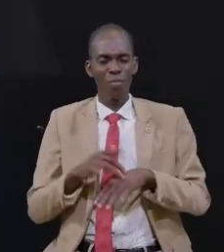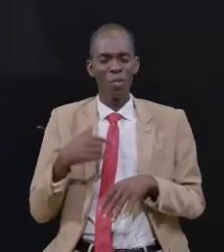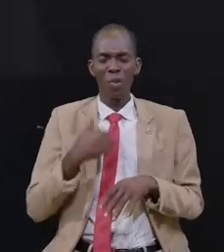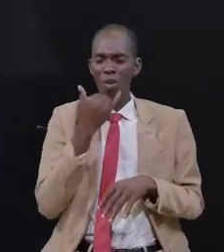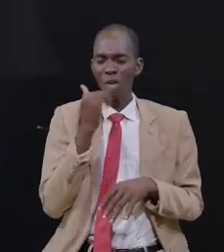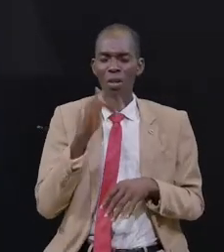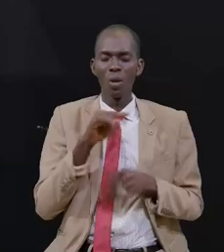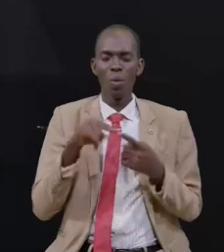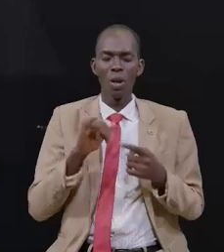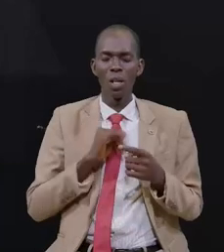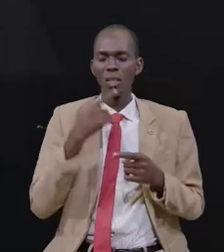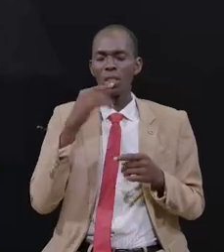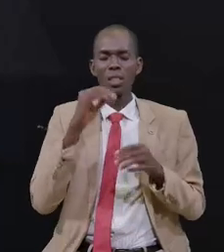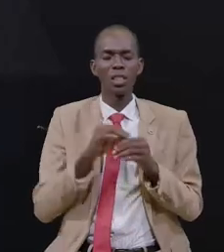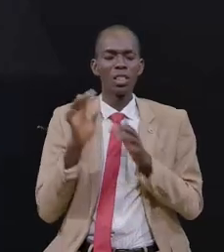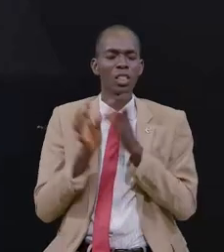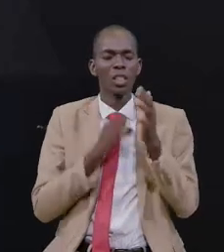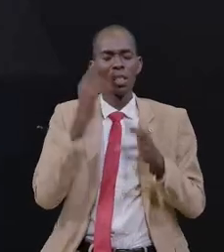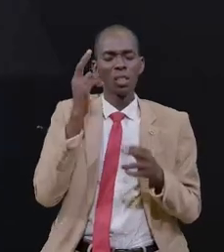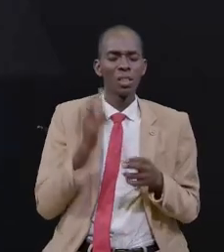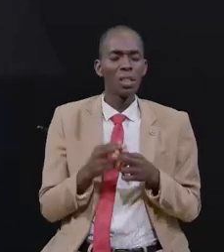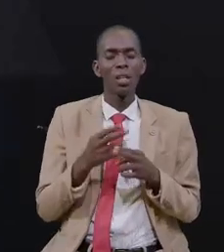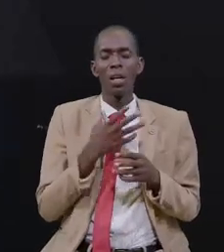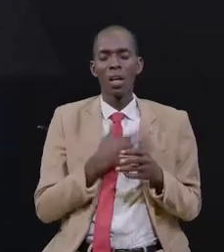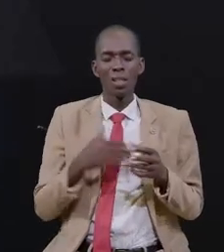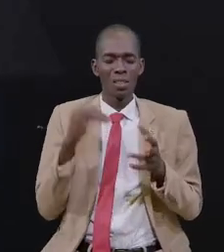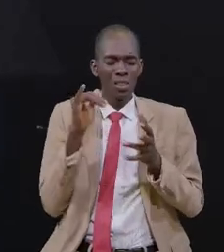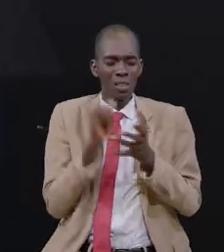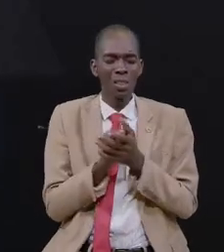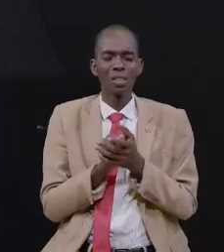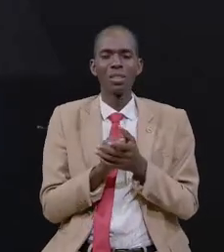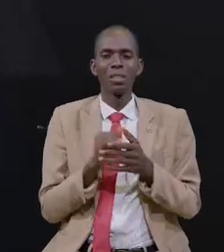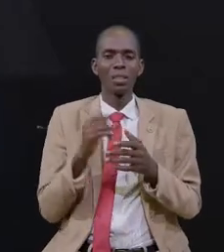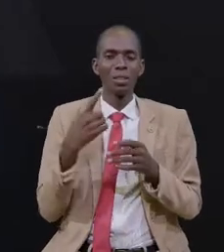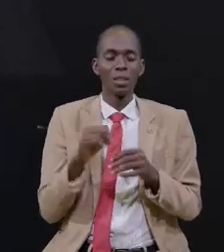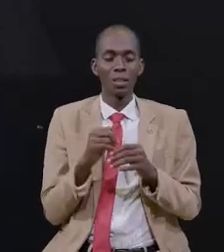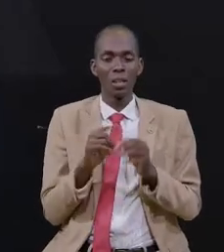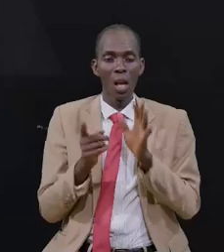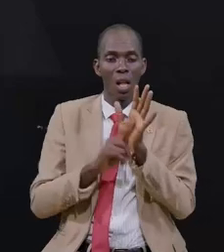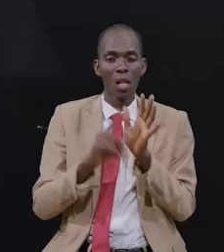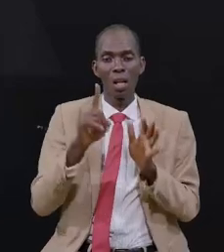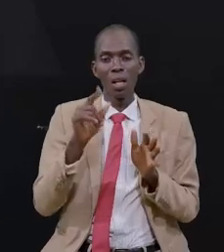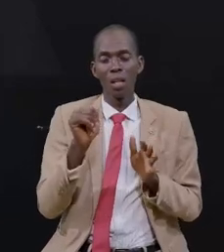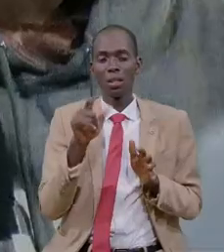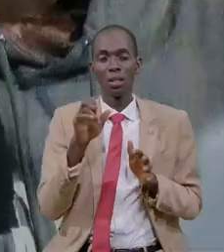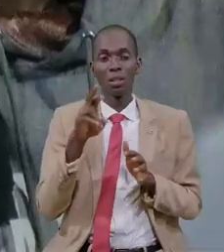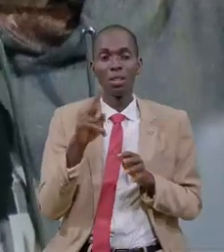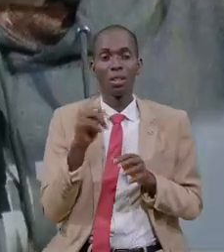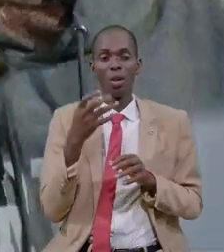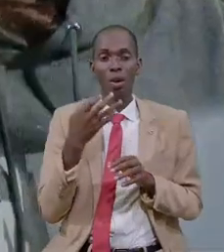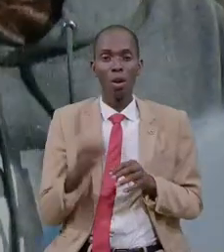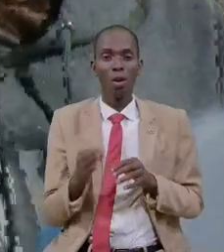Jésus, l'alerte viendra dans ton cerveau. Et cette alerte d'amen... Ton cerveau va se